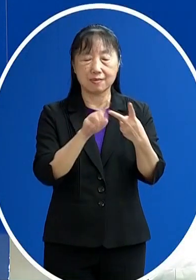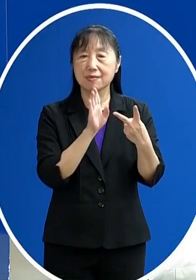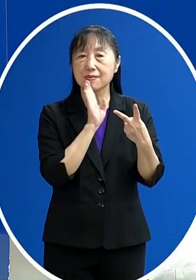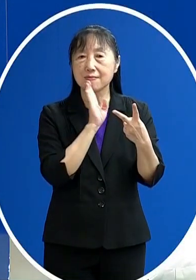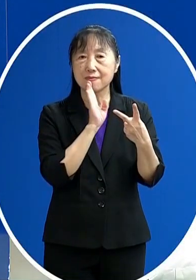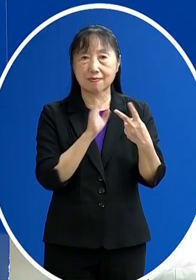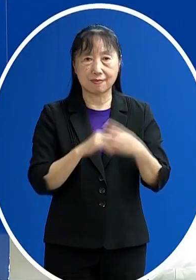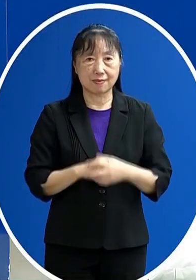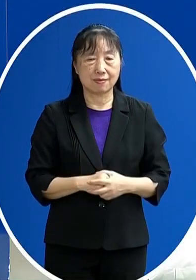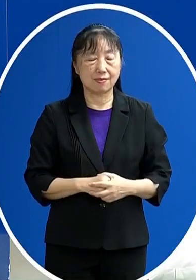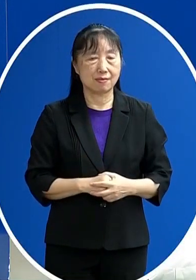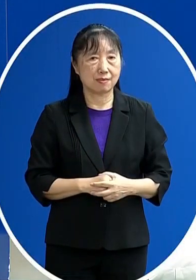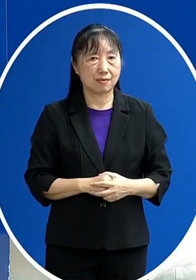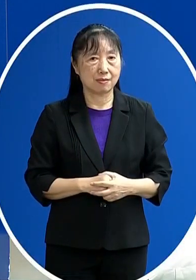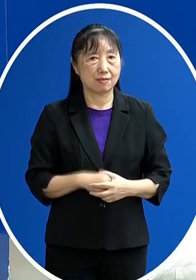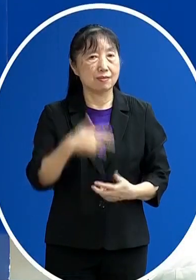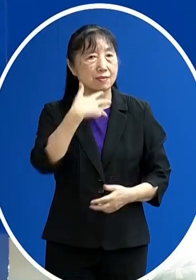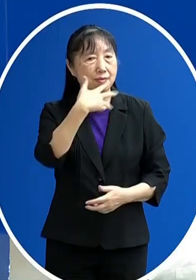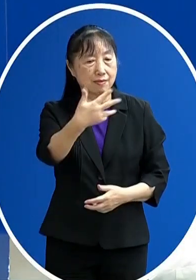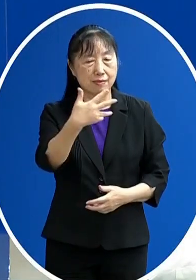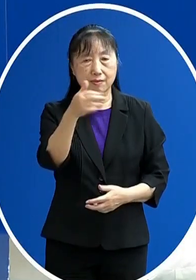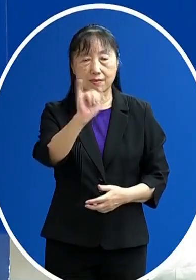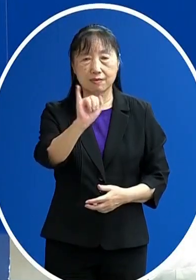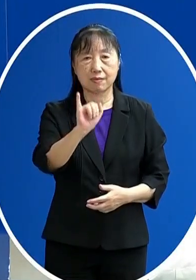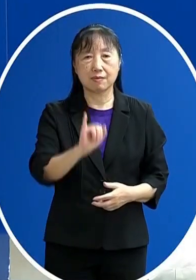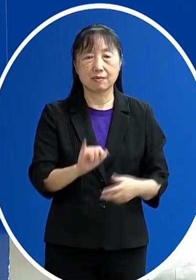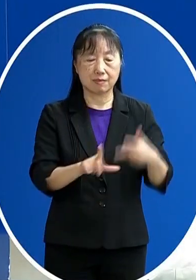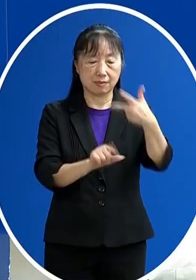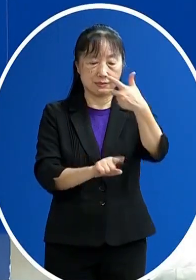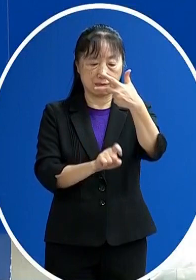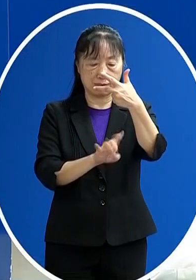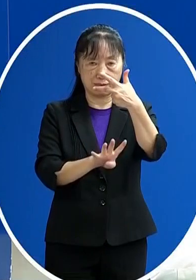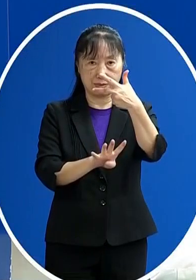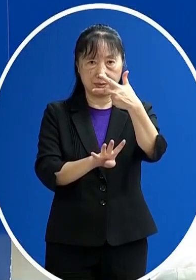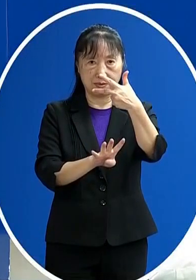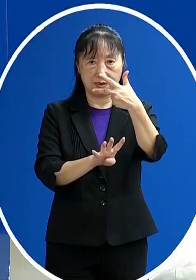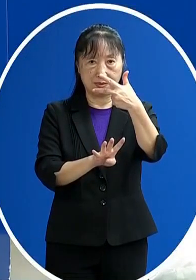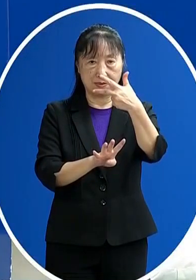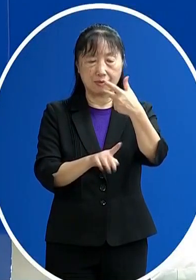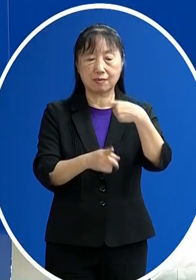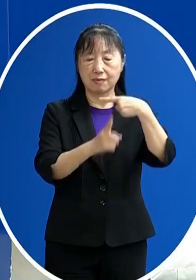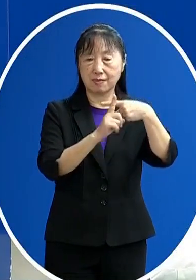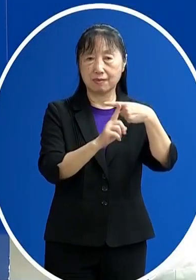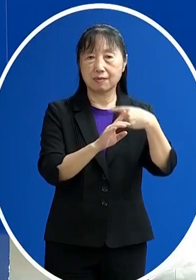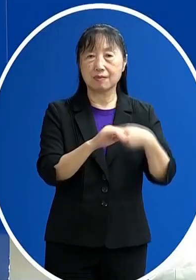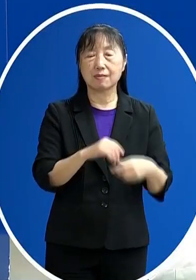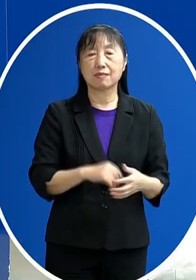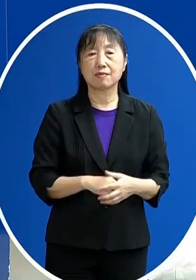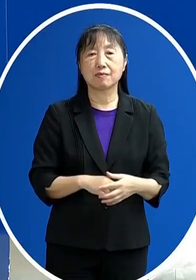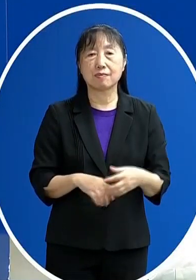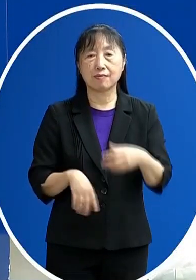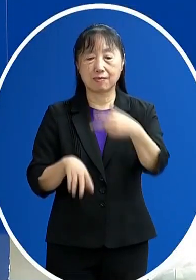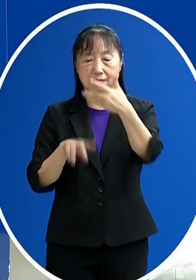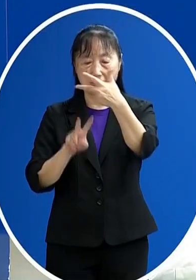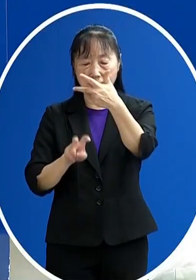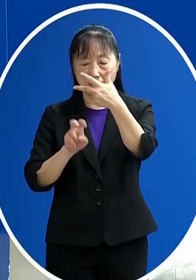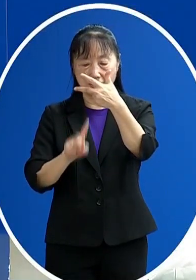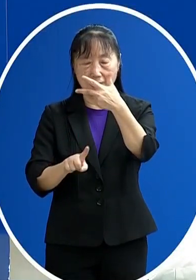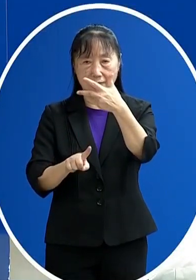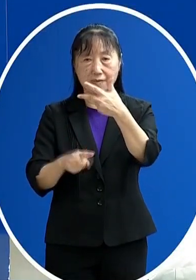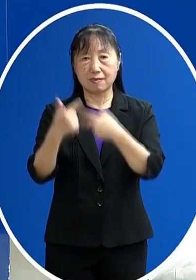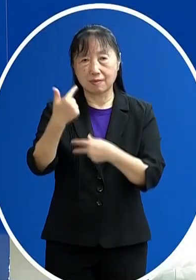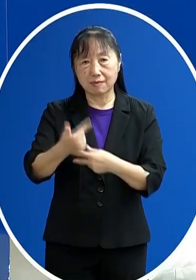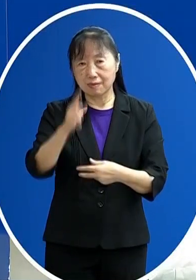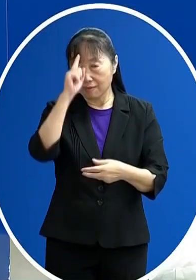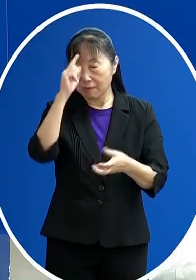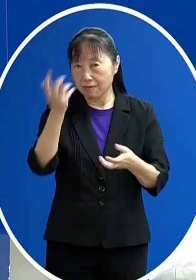这个八岁的女童，七月十四号的时候确诊 COVID， 在七月二十一号开始陆续有